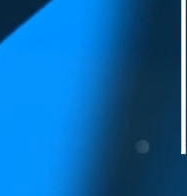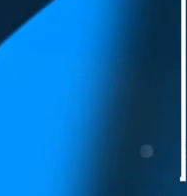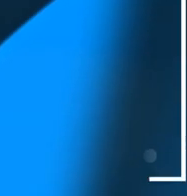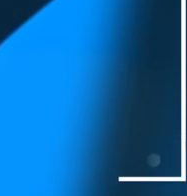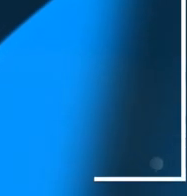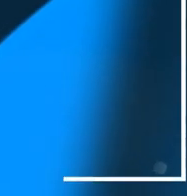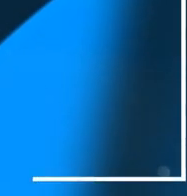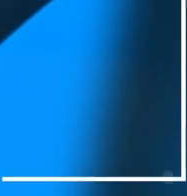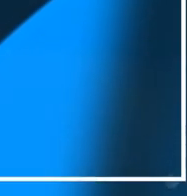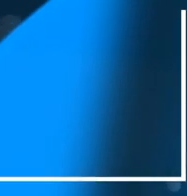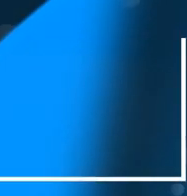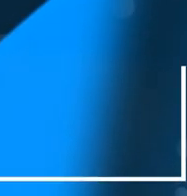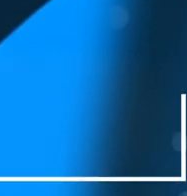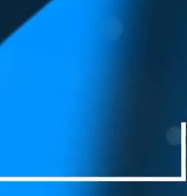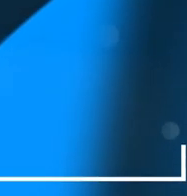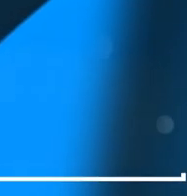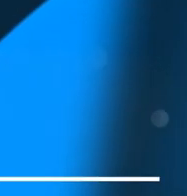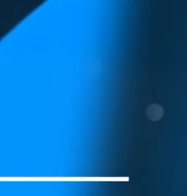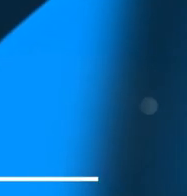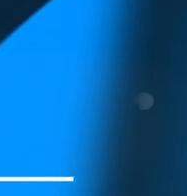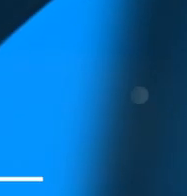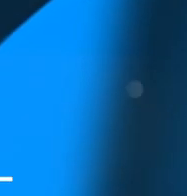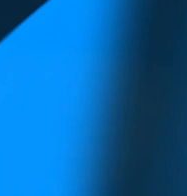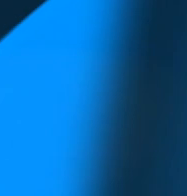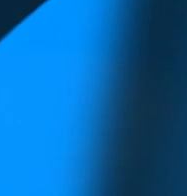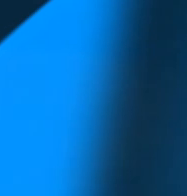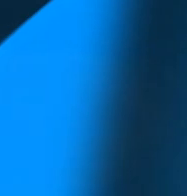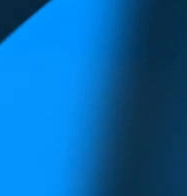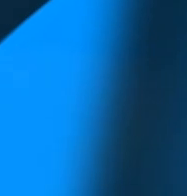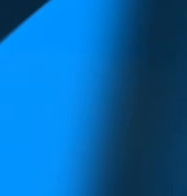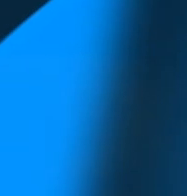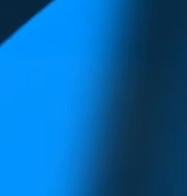ප්‍රවෘත්ති නැරඹීමට ඉහත බටන් එක ක්ලික් කර සියත TV subscribe කරන්න.